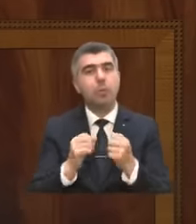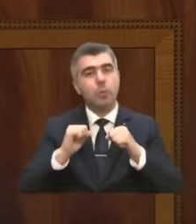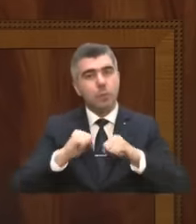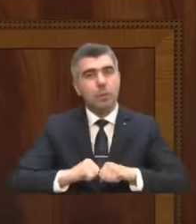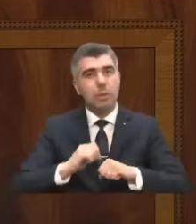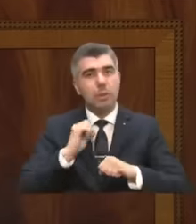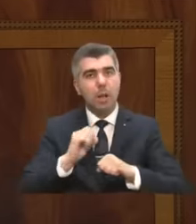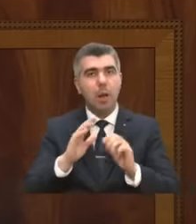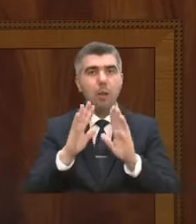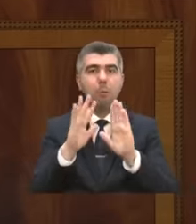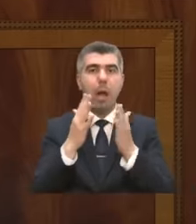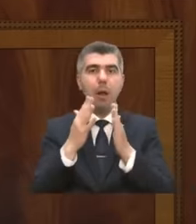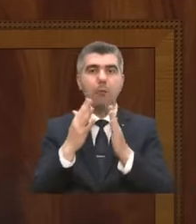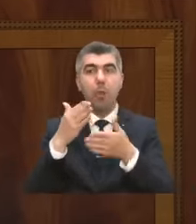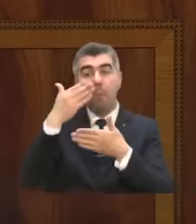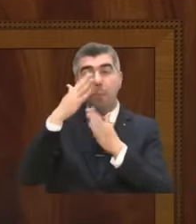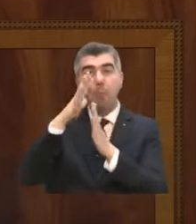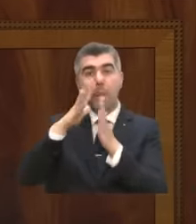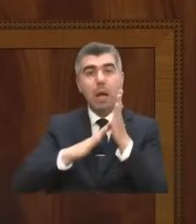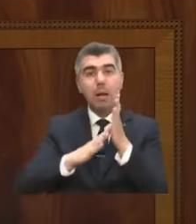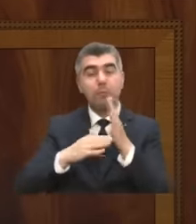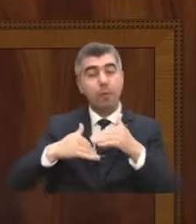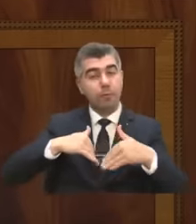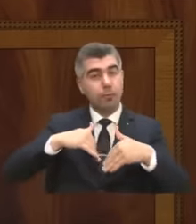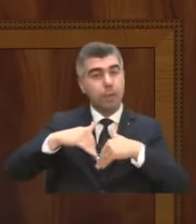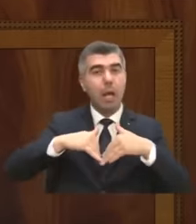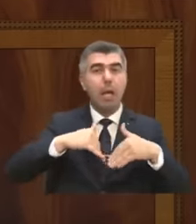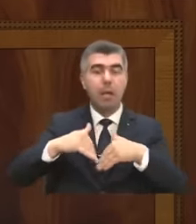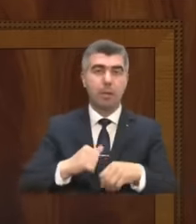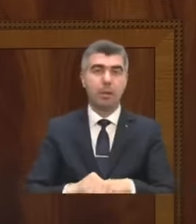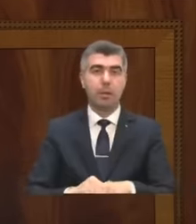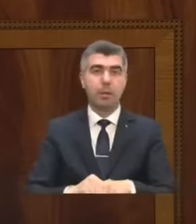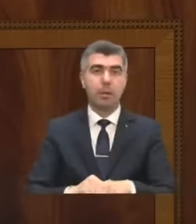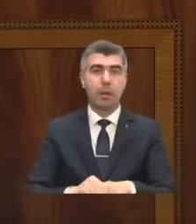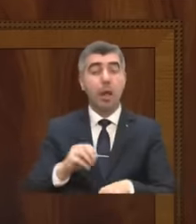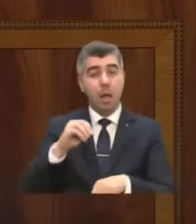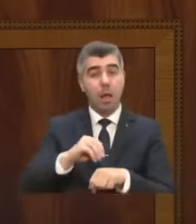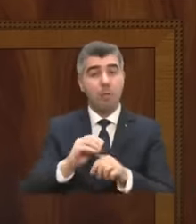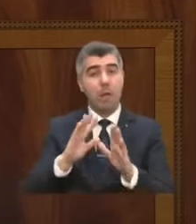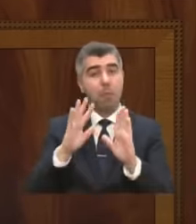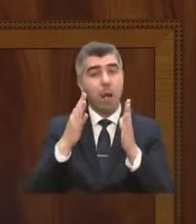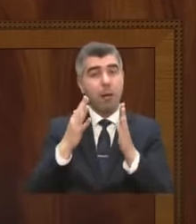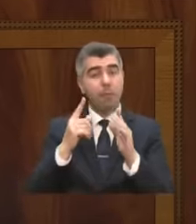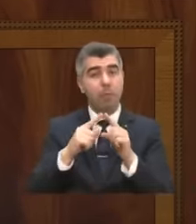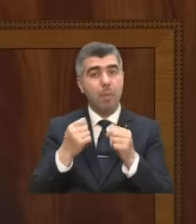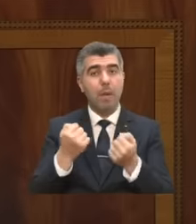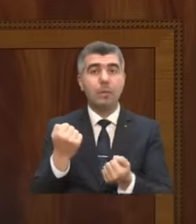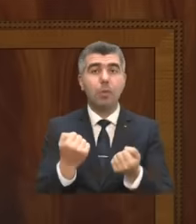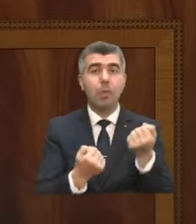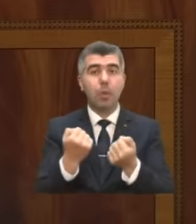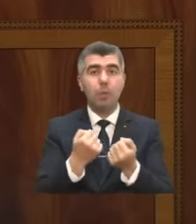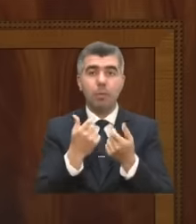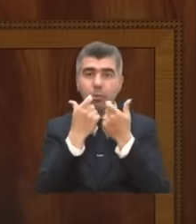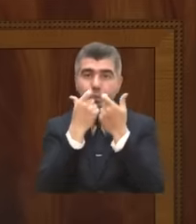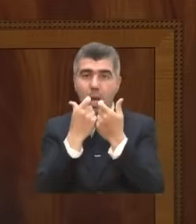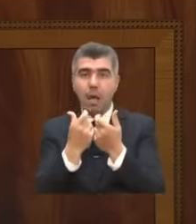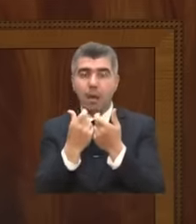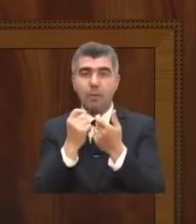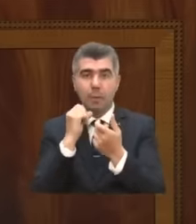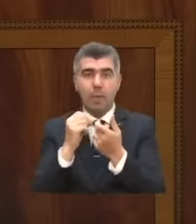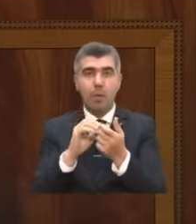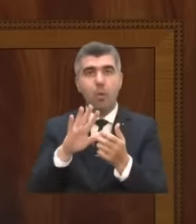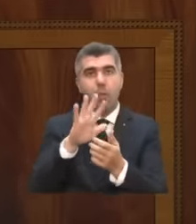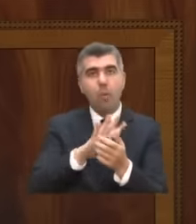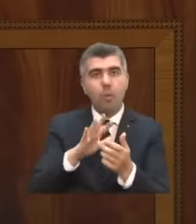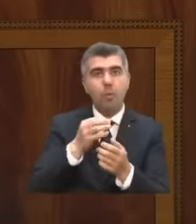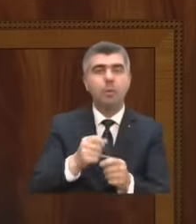باش يصفقوا عليك المغاربة وأنت غادي في الشارع، نسعى باش تكون في السيارة ديالك تهبط الشرجم يشوفوا المغاربة ويبتسموا في وجهك. هذا